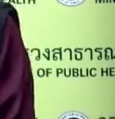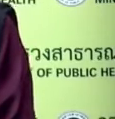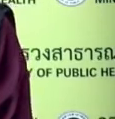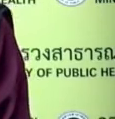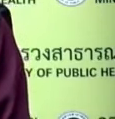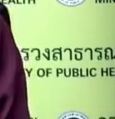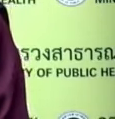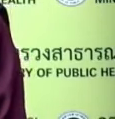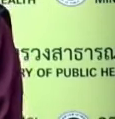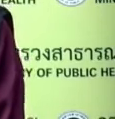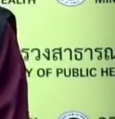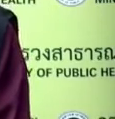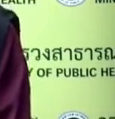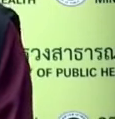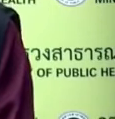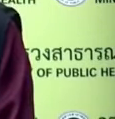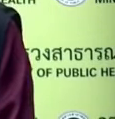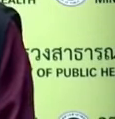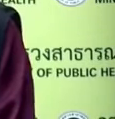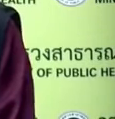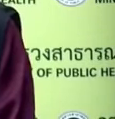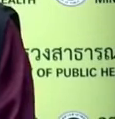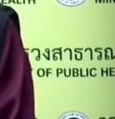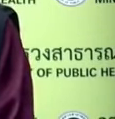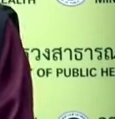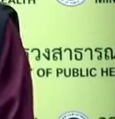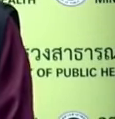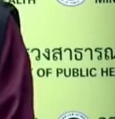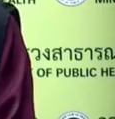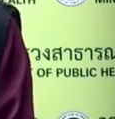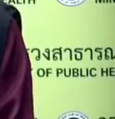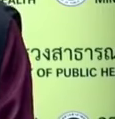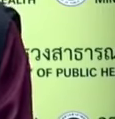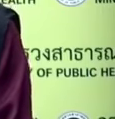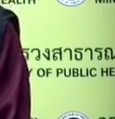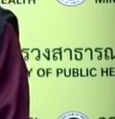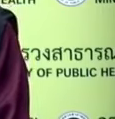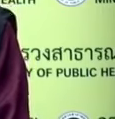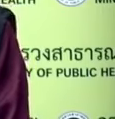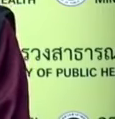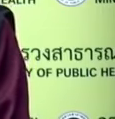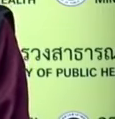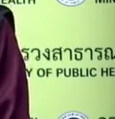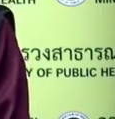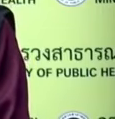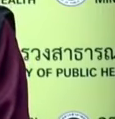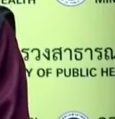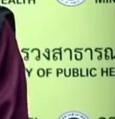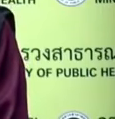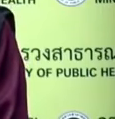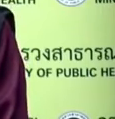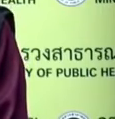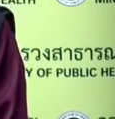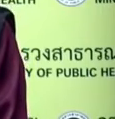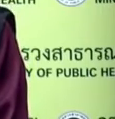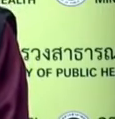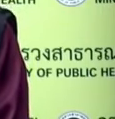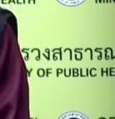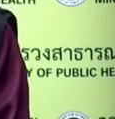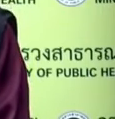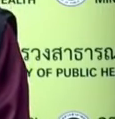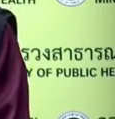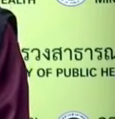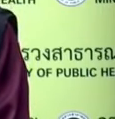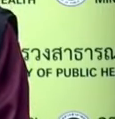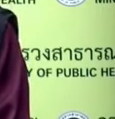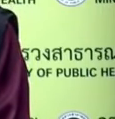สวัสดีค่ะท่านผู้ชมและสื่อมวลชนทุกท่านดิฉันแพทย์หญิงสุมณีวัชรศิลป์ผู้อำนวยการสำนักสื่อสาร